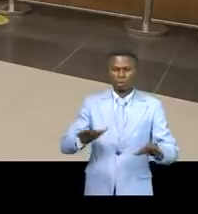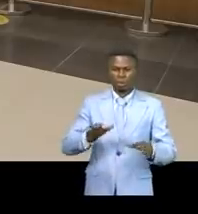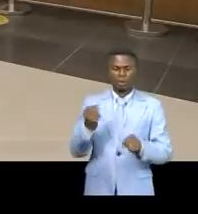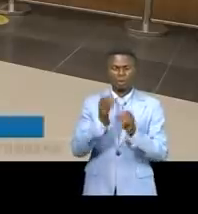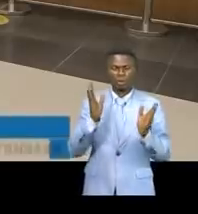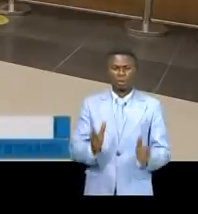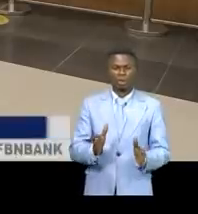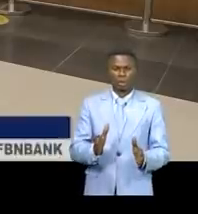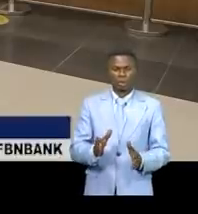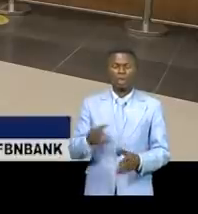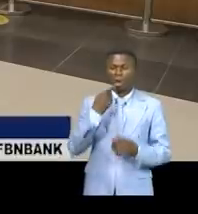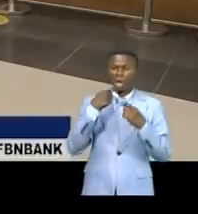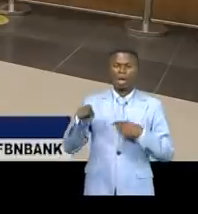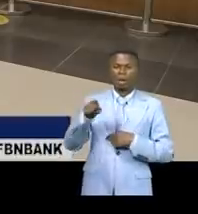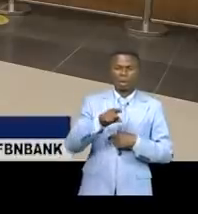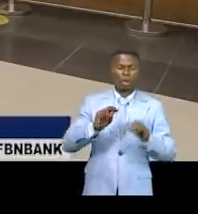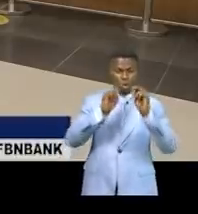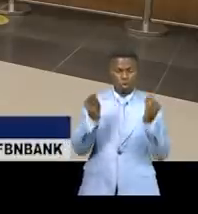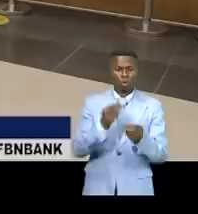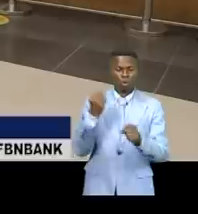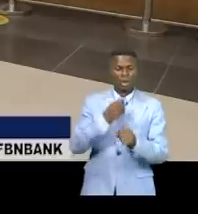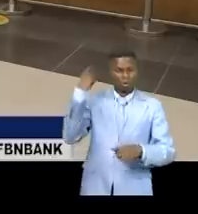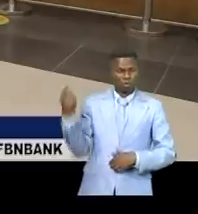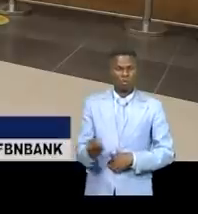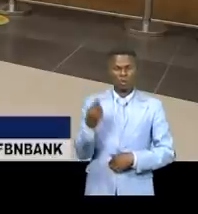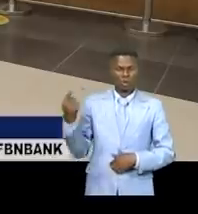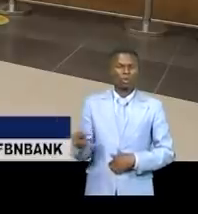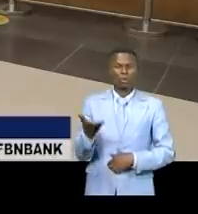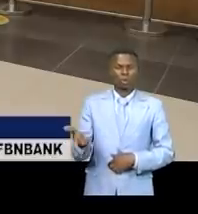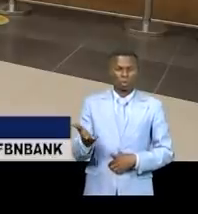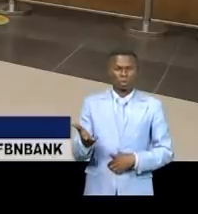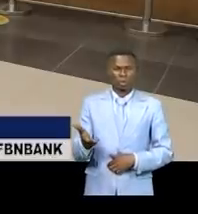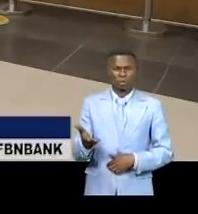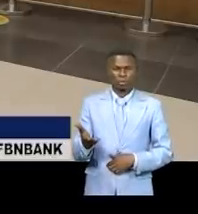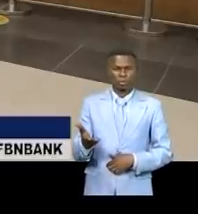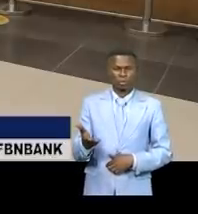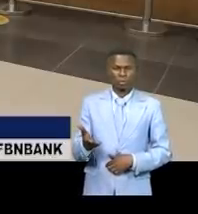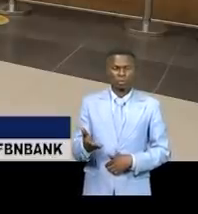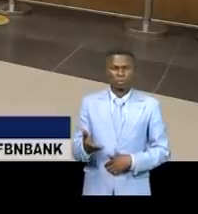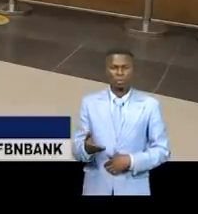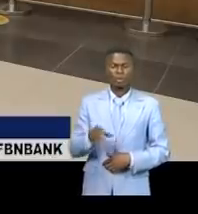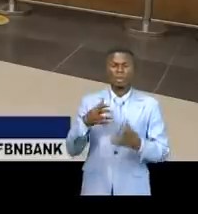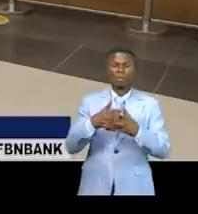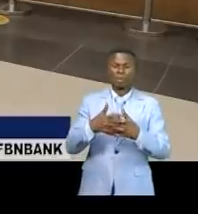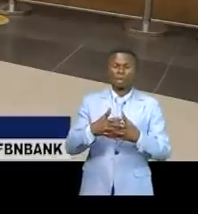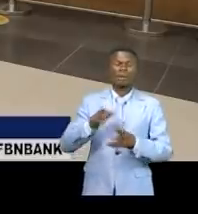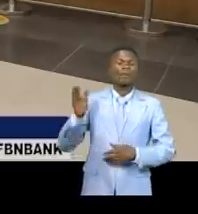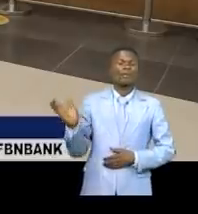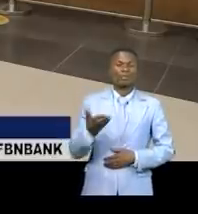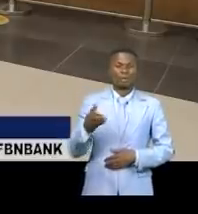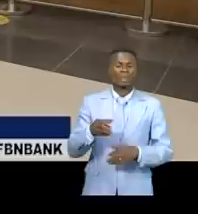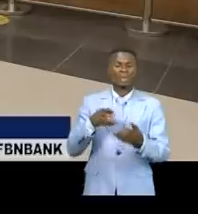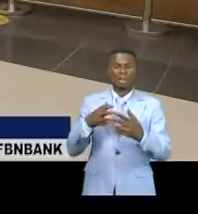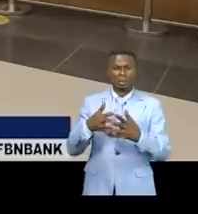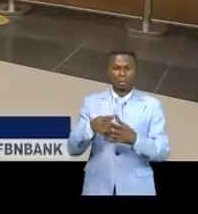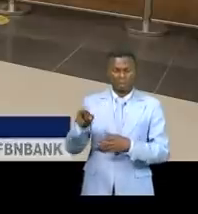pas. Comme on vous a dit, il y aura des équipes de permanence. Maintenant, les ATM vides pendant les week-ends, ça n'aura plus lieu parce qu'il y aura